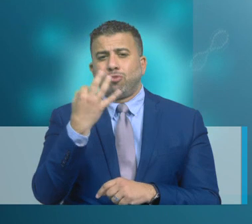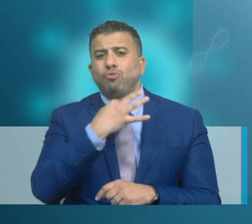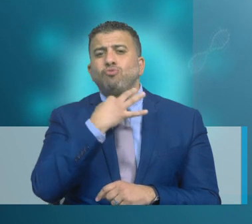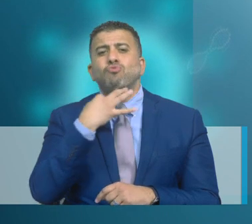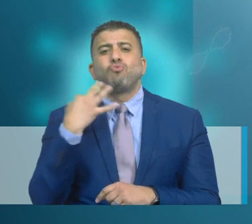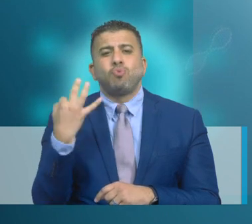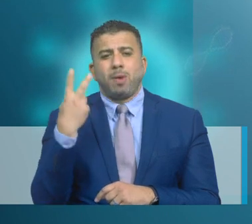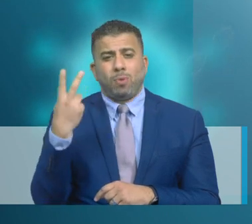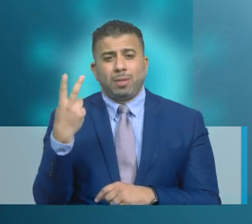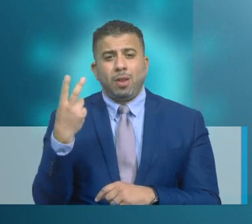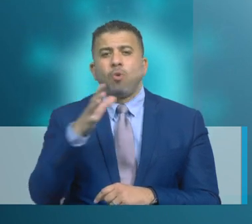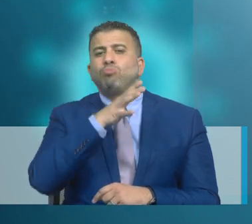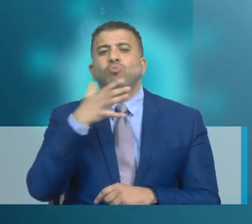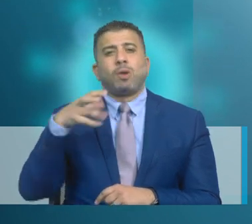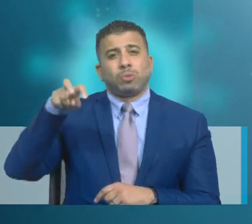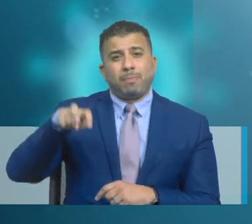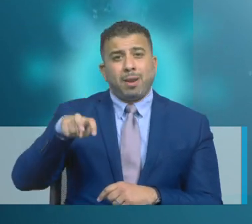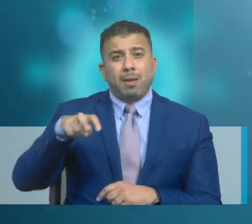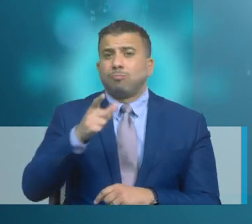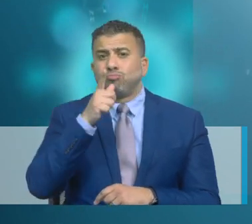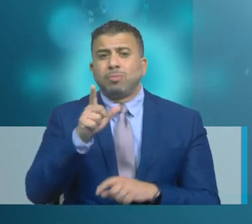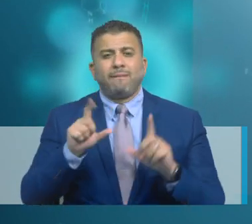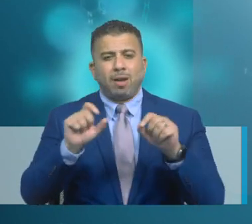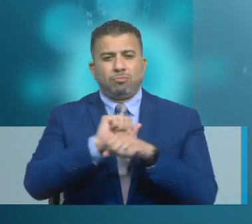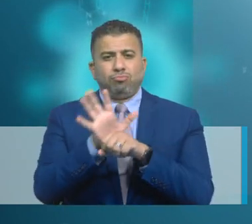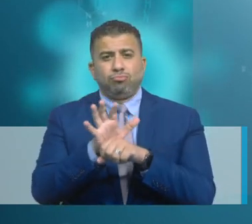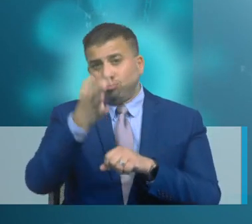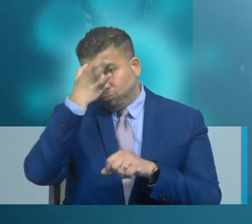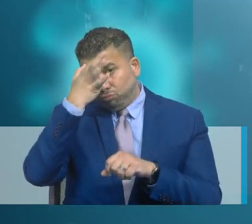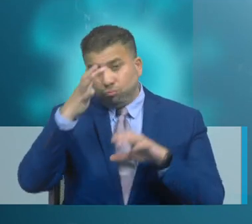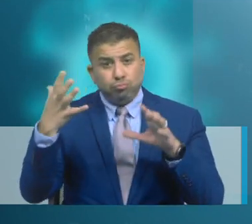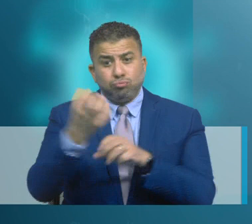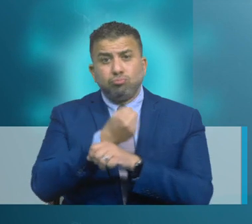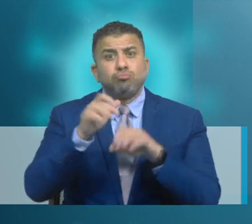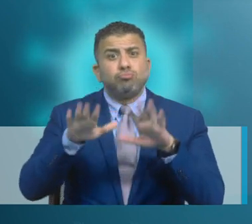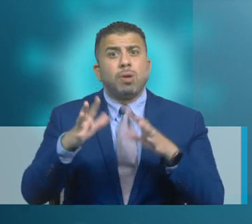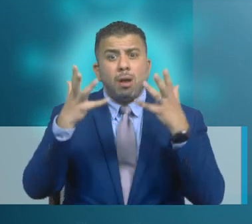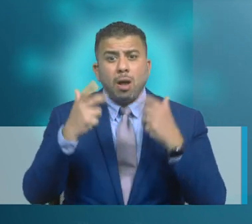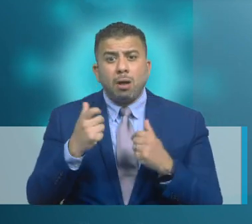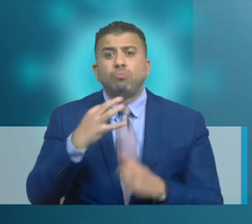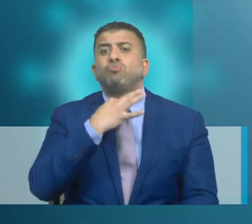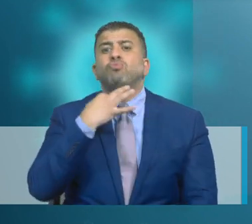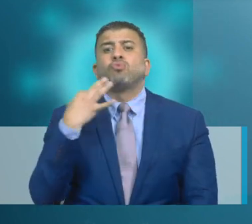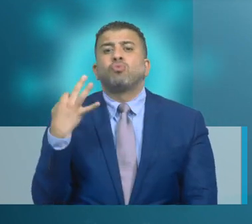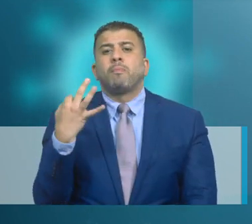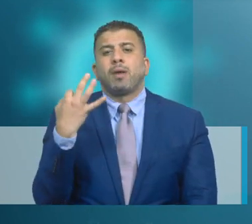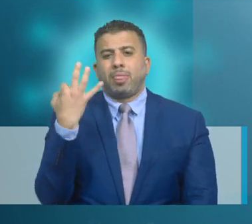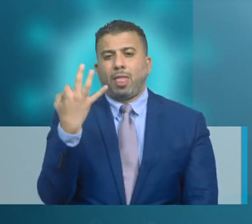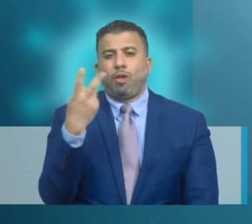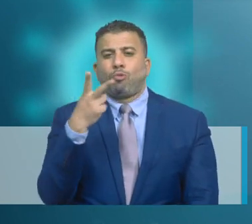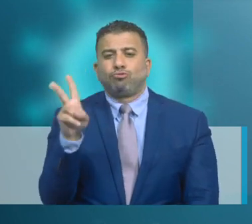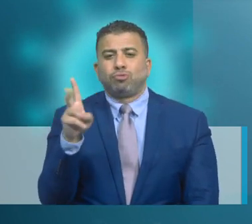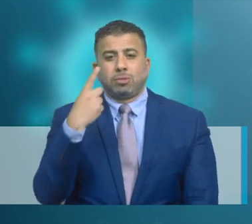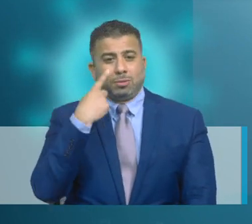300,2508 فحوص جديدة لفيروس كوفيد-19، كشف عن 323 حالة إصابة جديدة